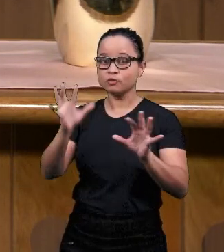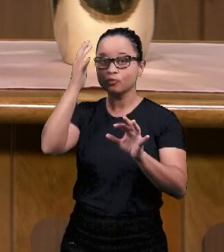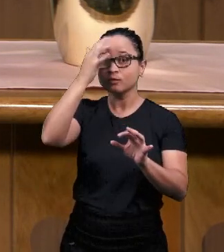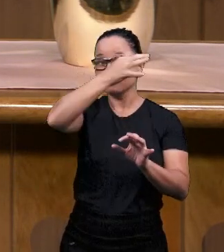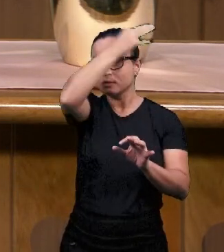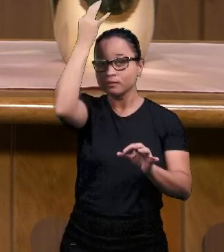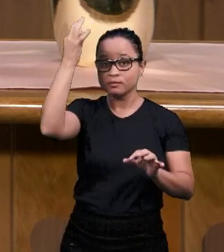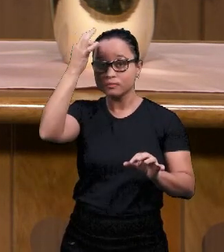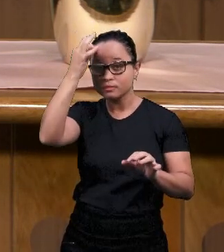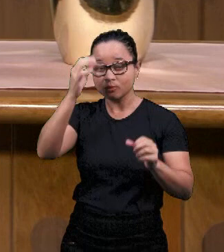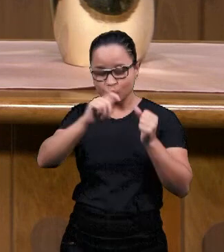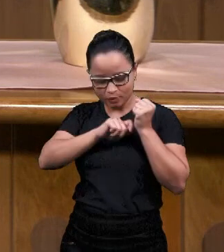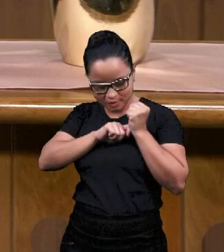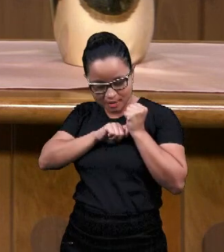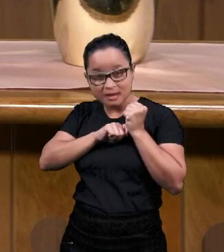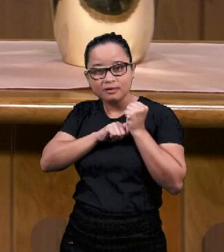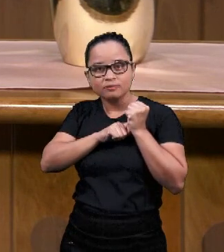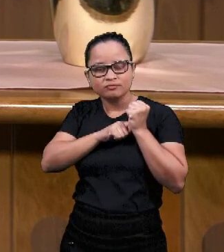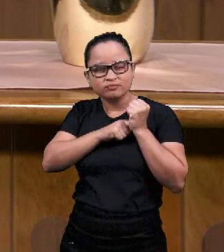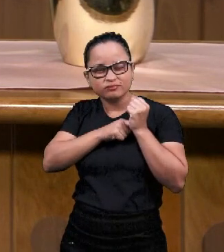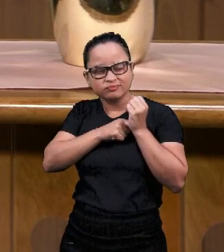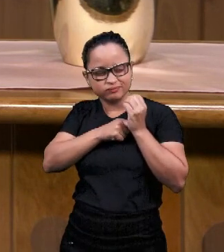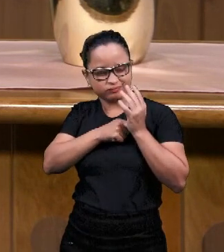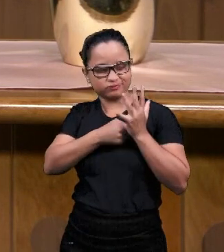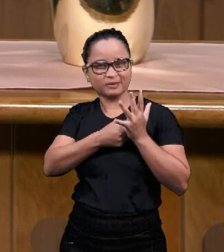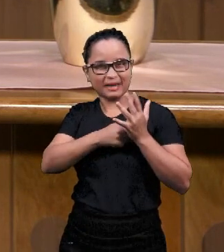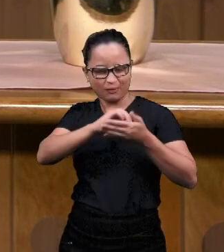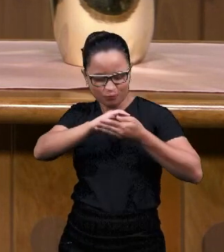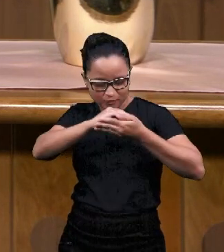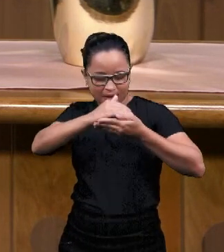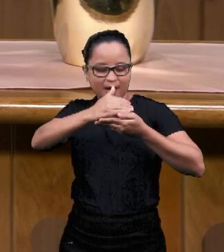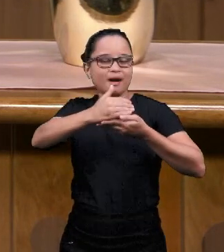Позволь Ему тебя благословить и